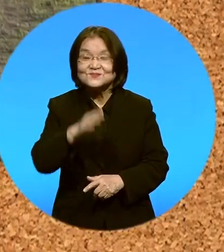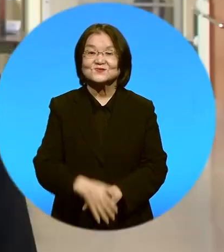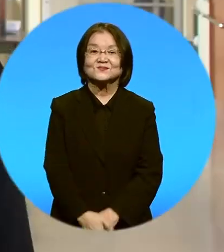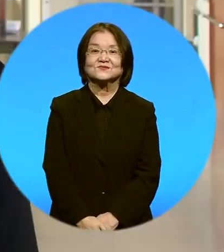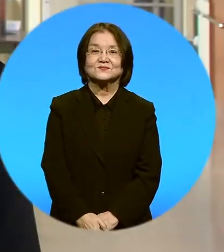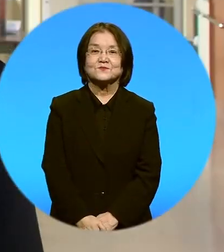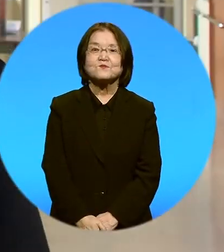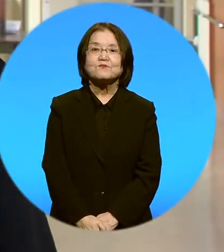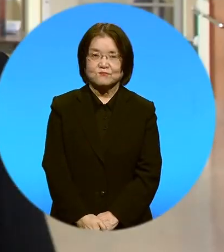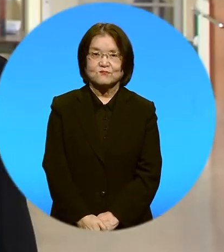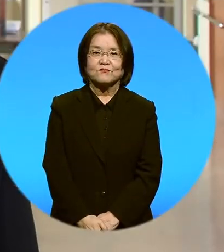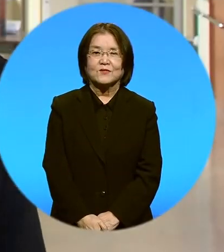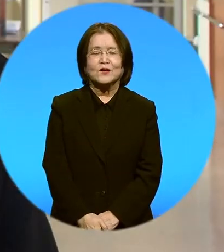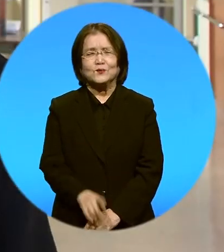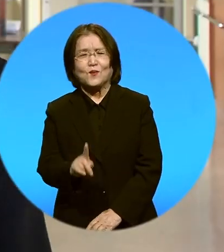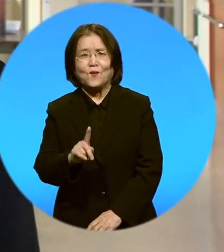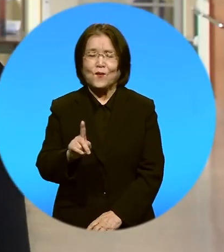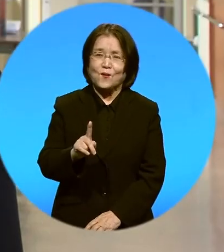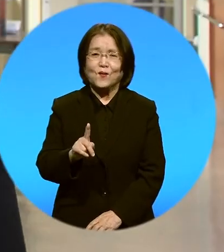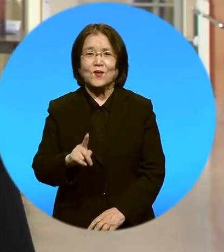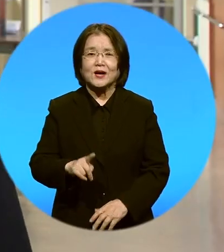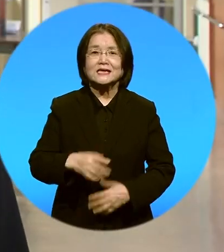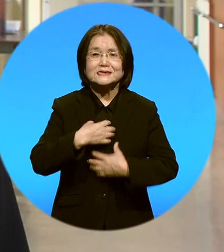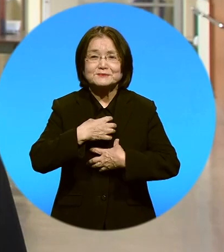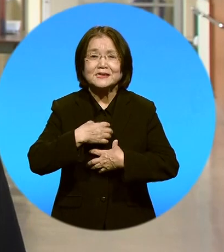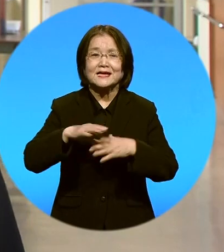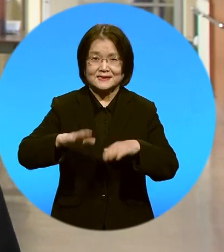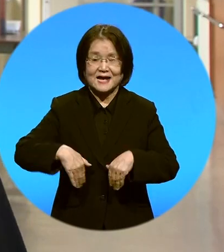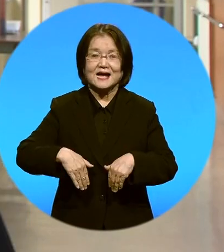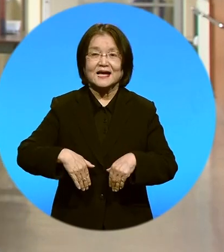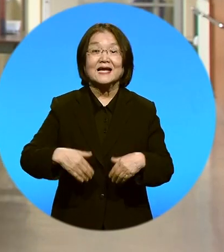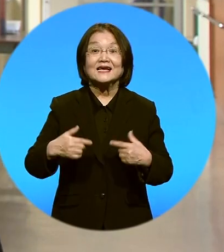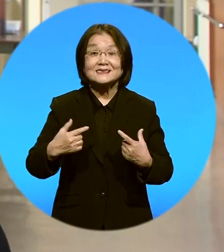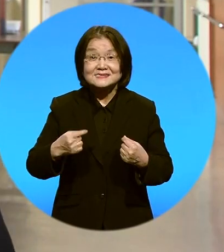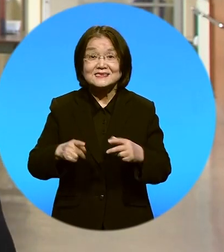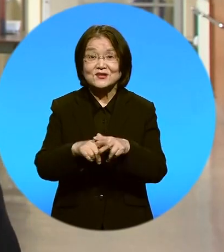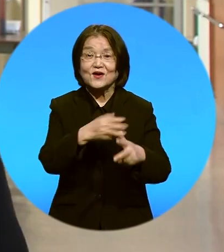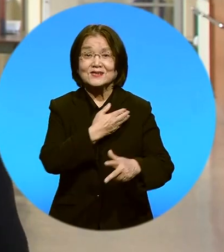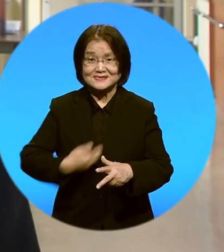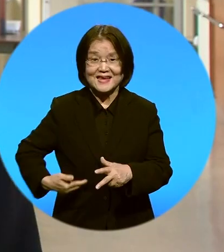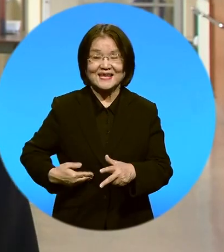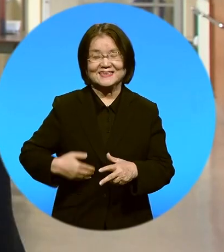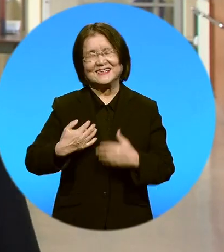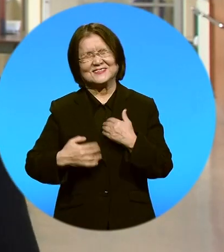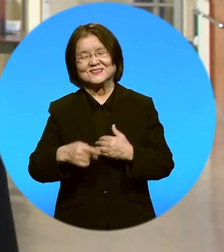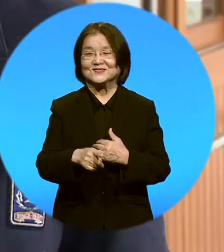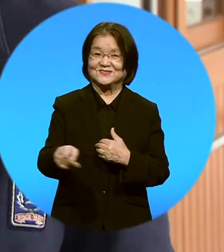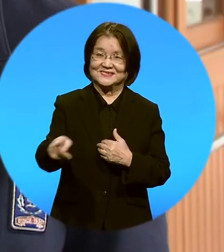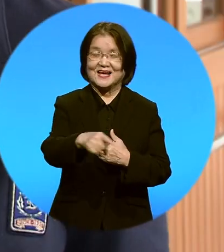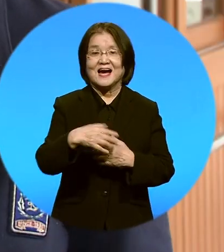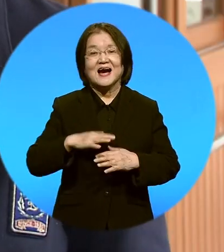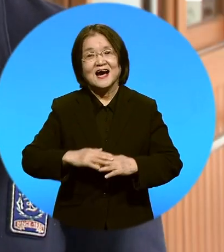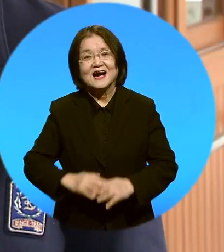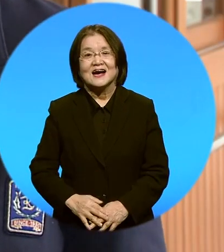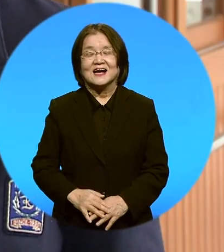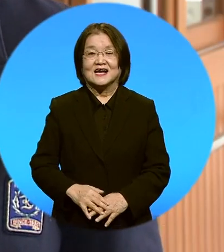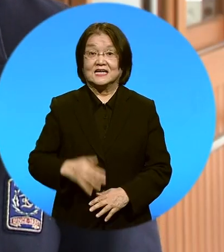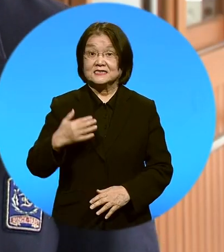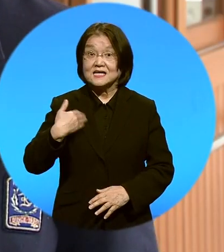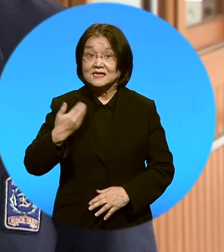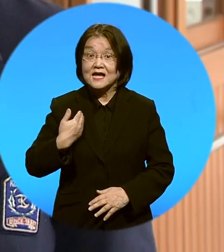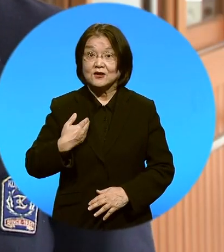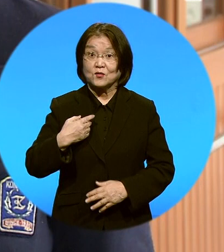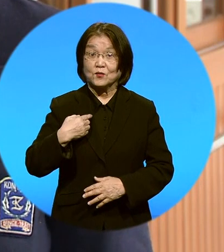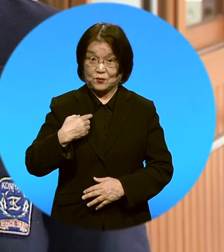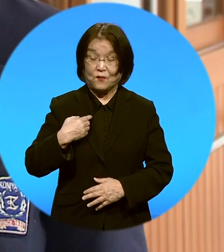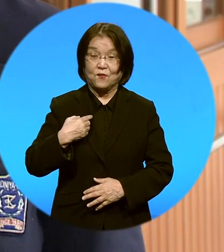し、スタート。 どうなるかなって不安だったんですけど、ちゃんとみんな楽しんでくれたのでもう安心しました。 知らないことをみんな